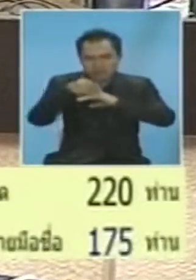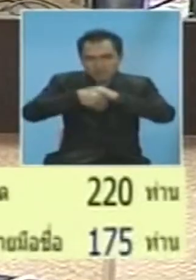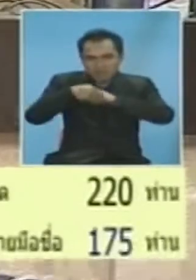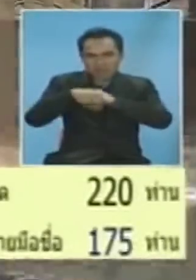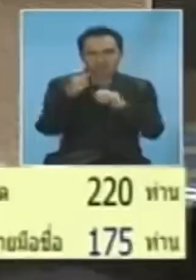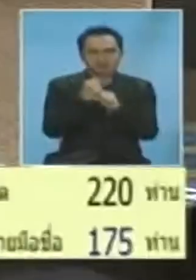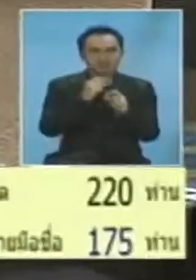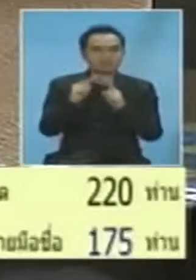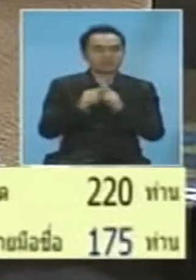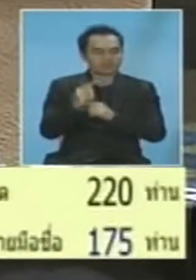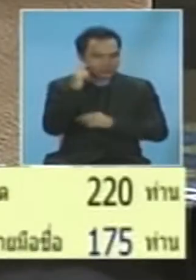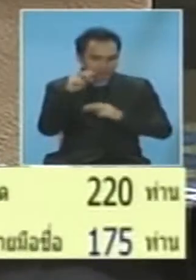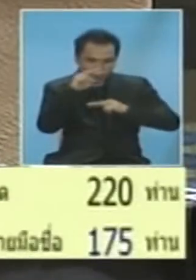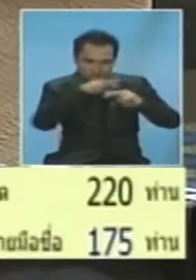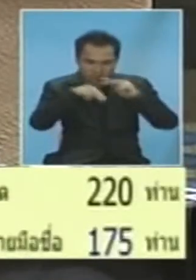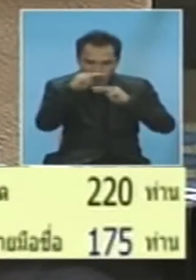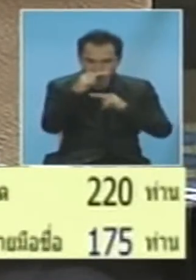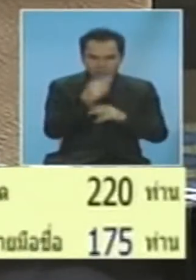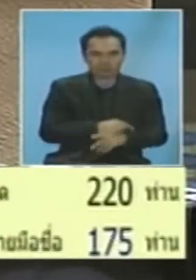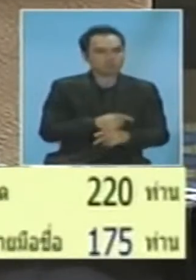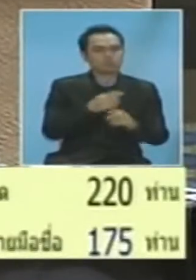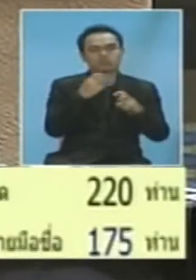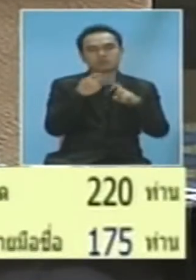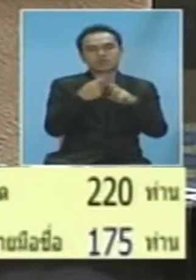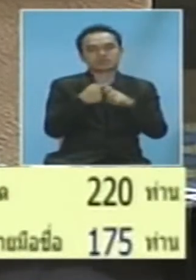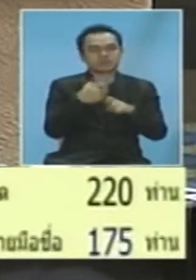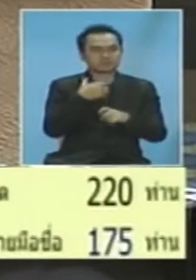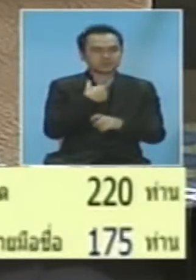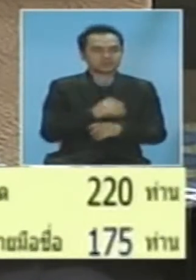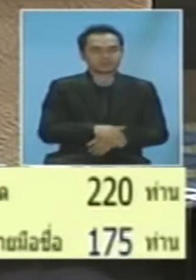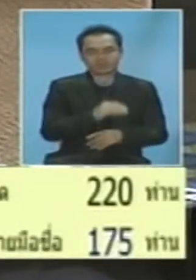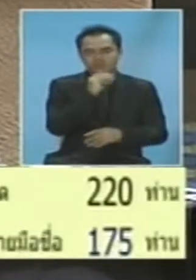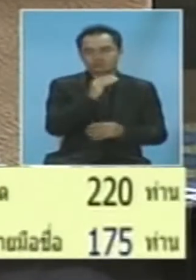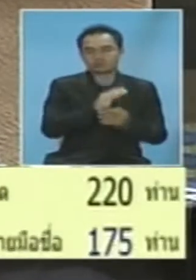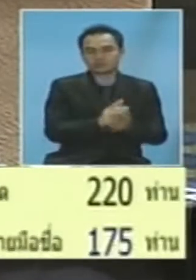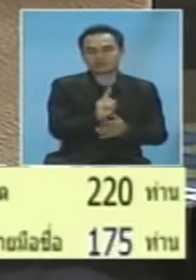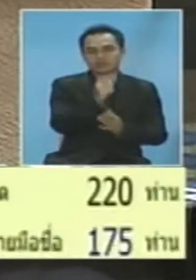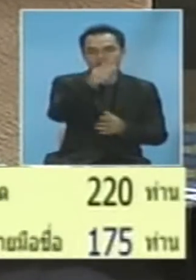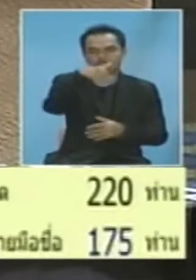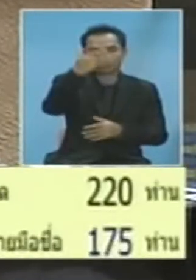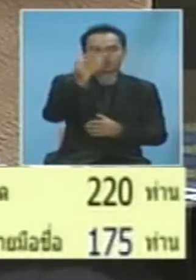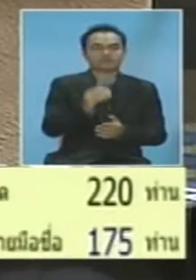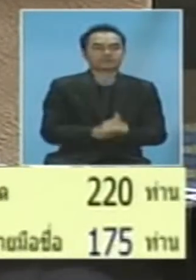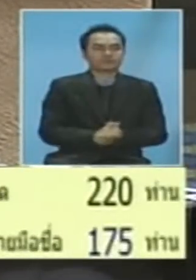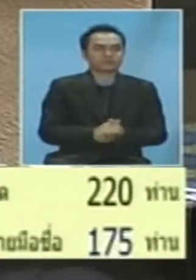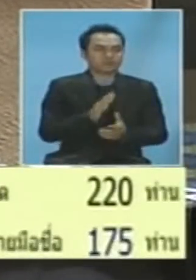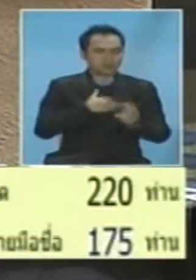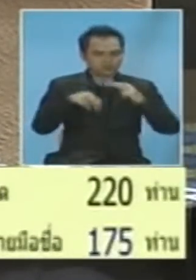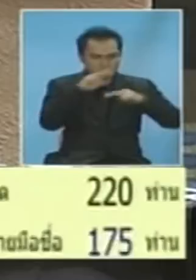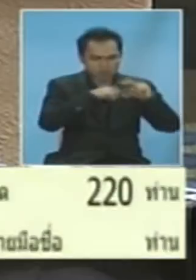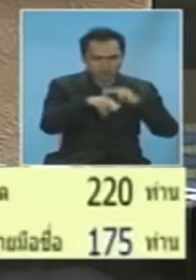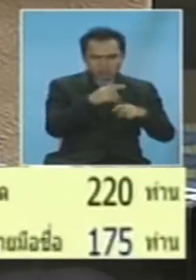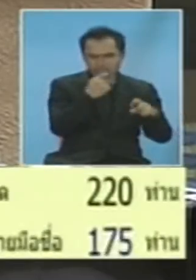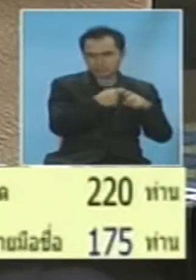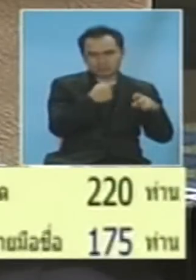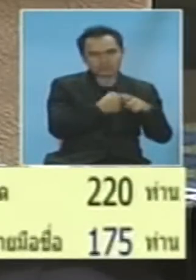นการที่ยากที่จะตรวจสอบผมขอกราบเรียนว่าในเบื้องต้นเนี่ยเราตรวจสอบได้ยากที่สุ